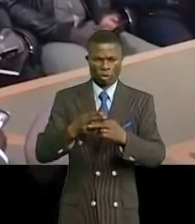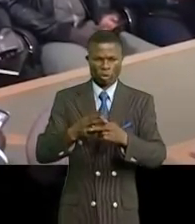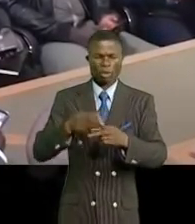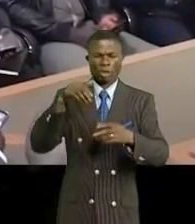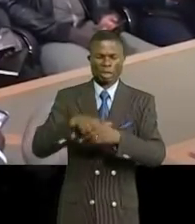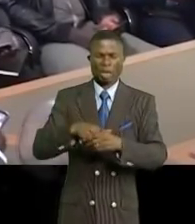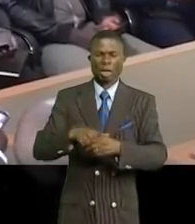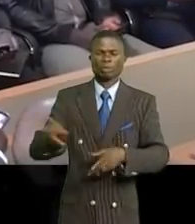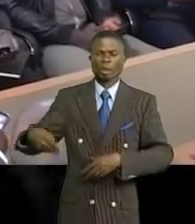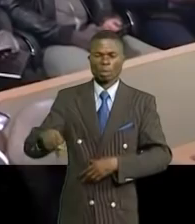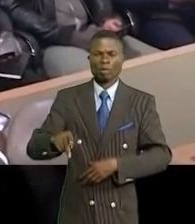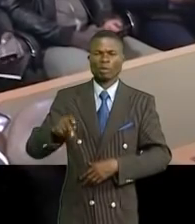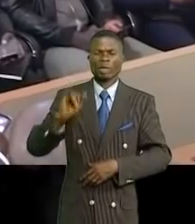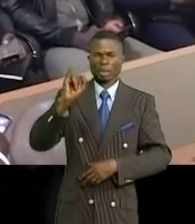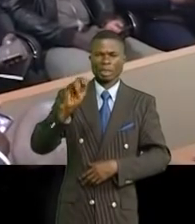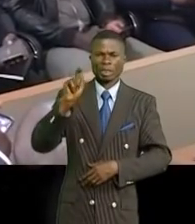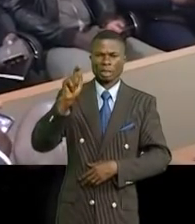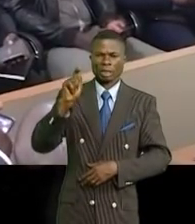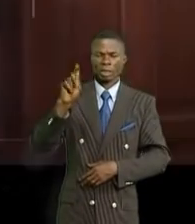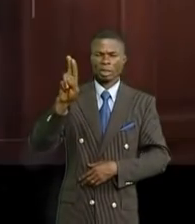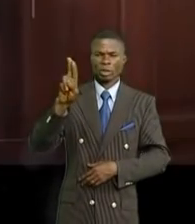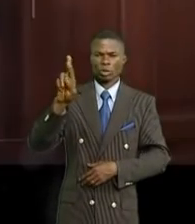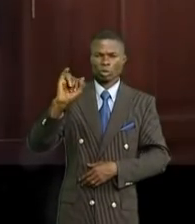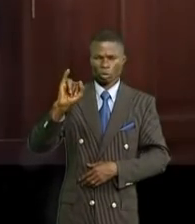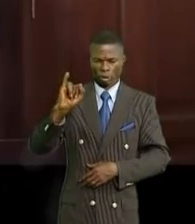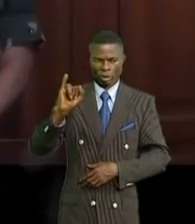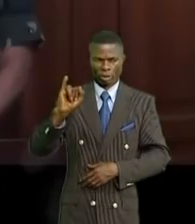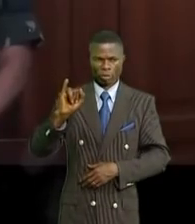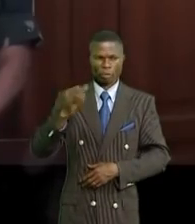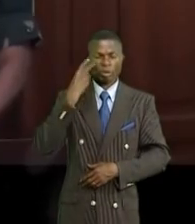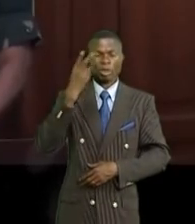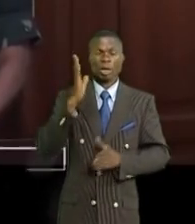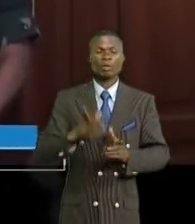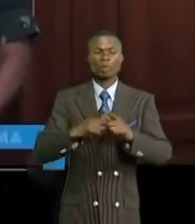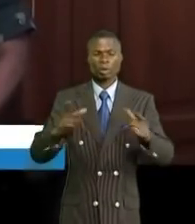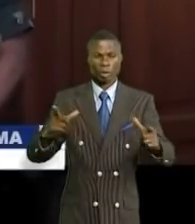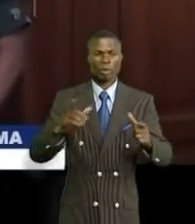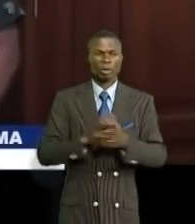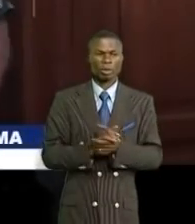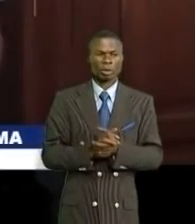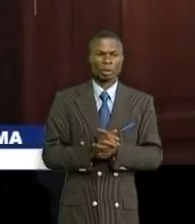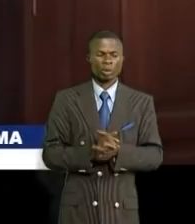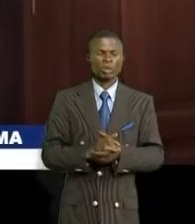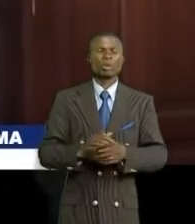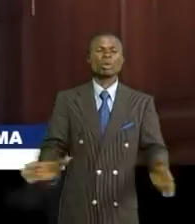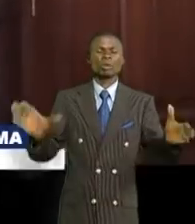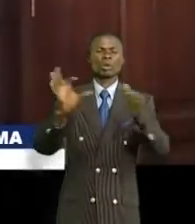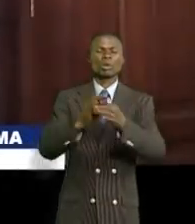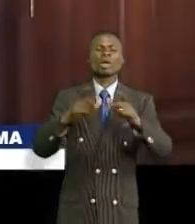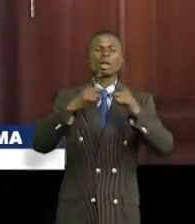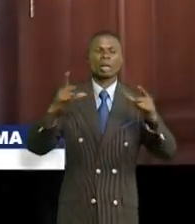ituri ça serait une très très grande me dionne vas-y 7 globes mutualisation va